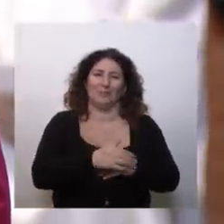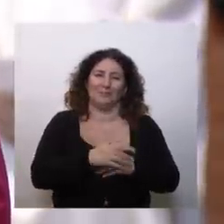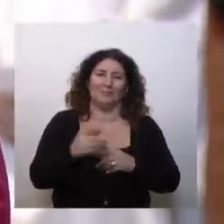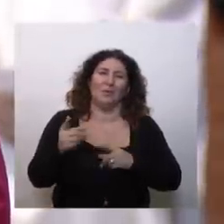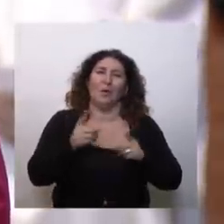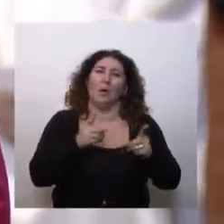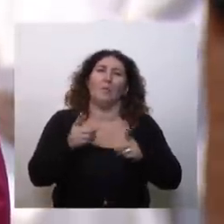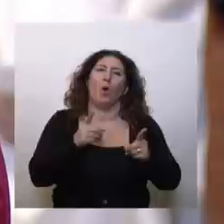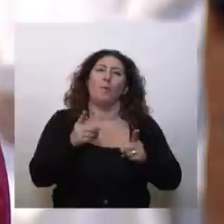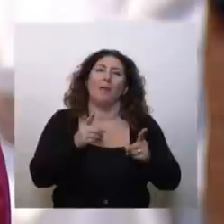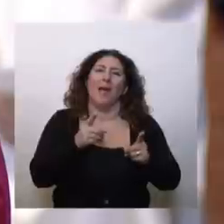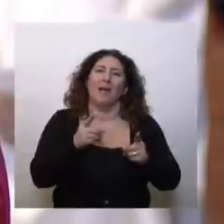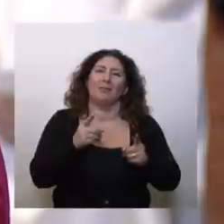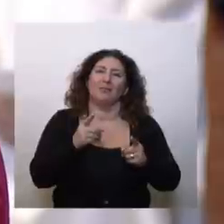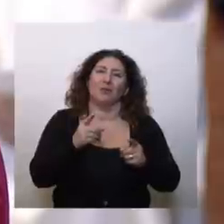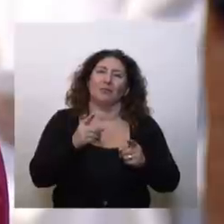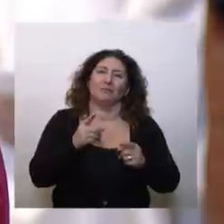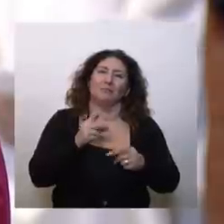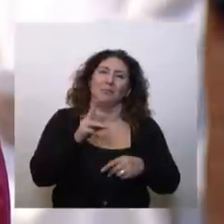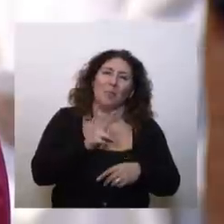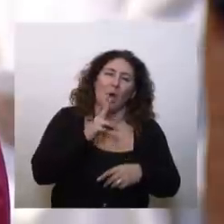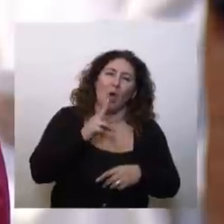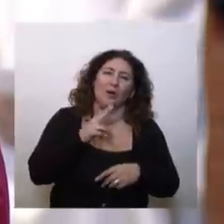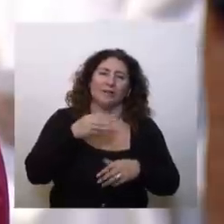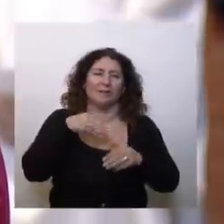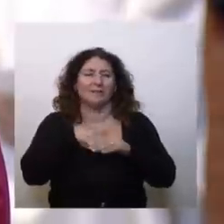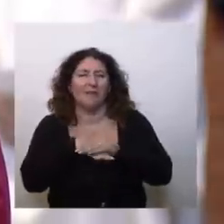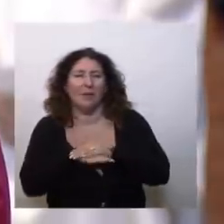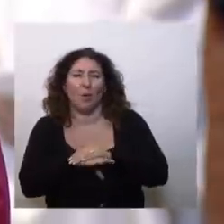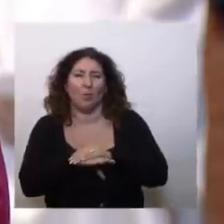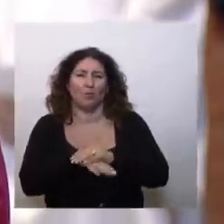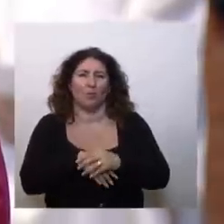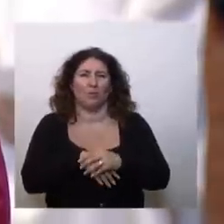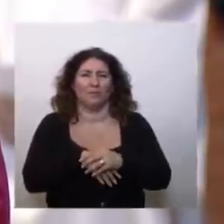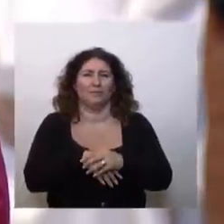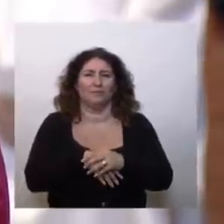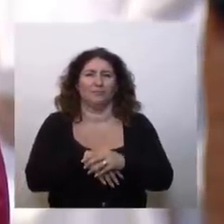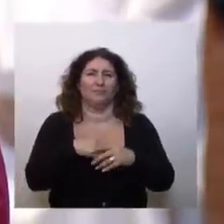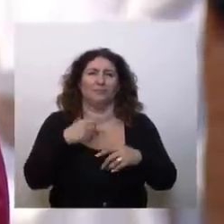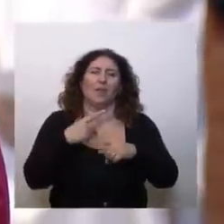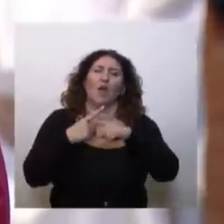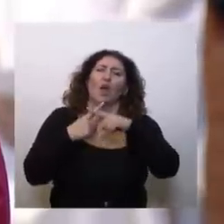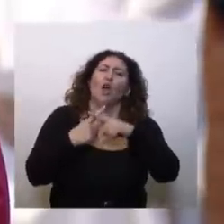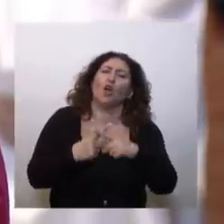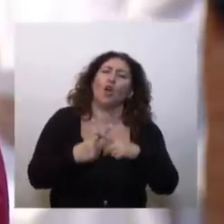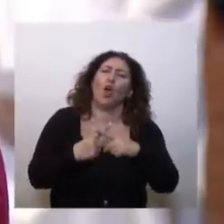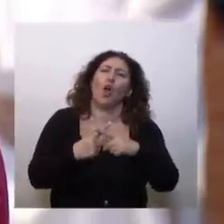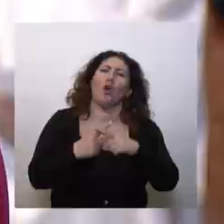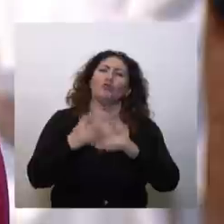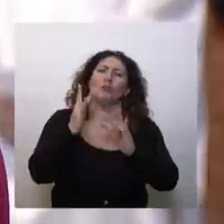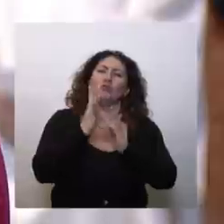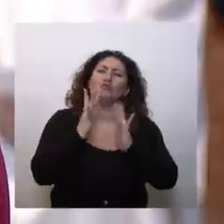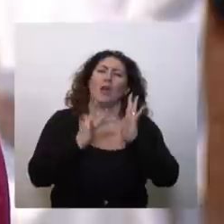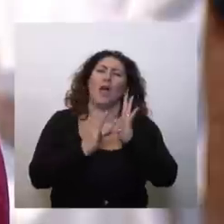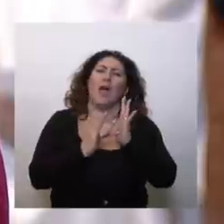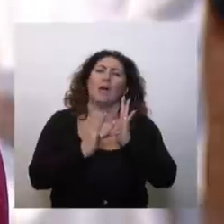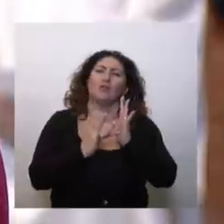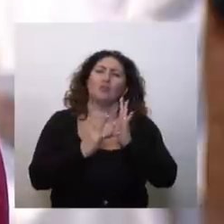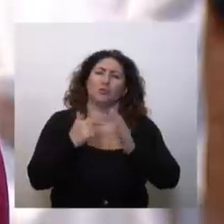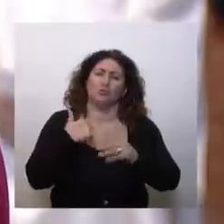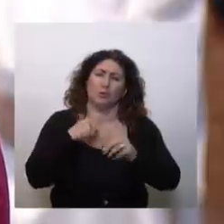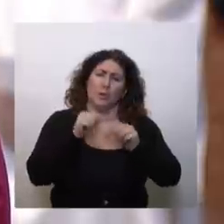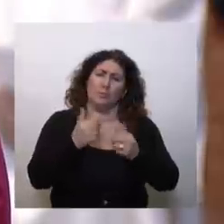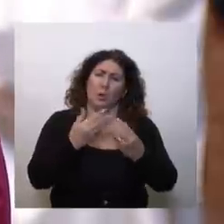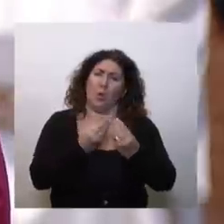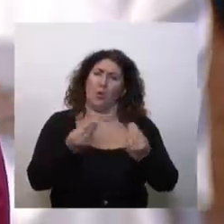e sepoltura. Ci sono molti modi per portare la croce di Gesù. Quello del Cireneo